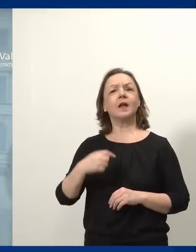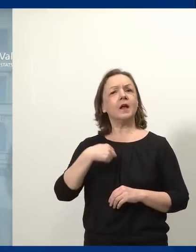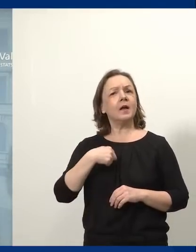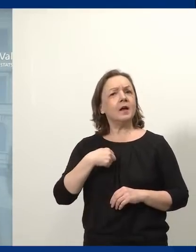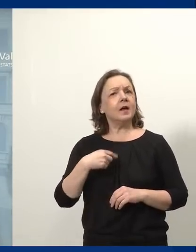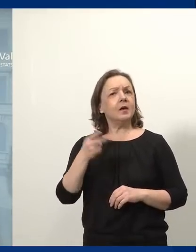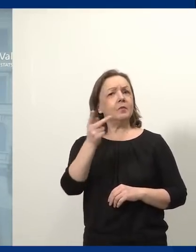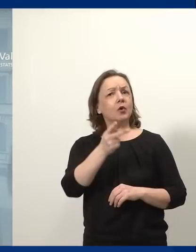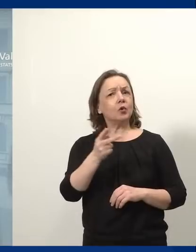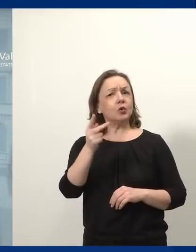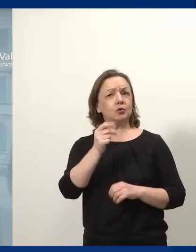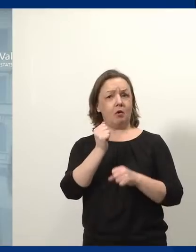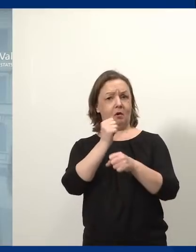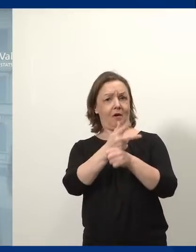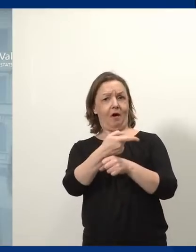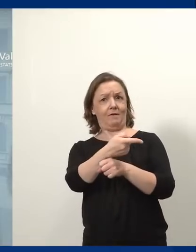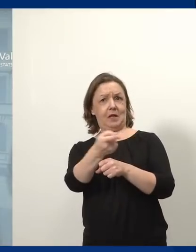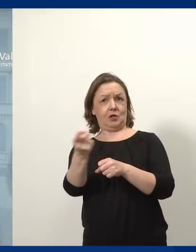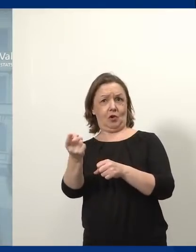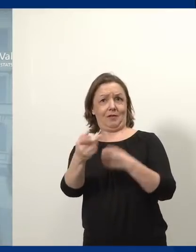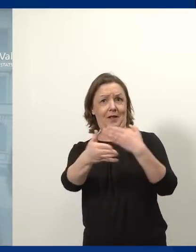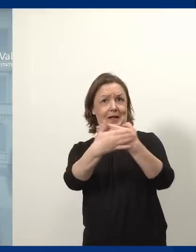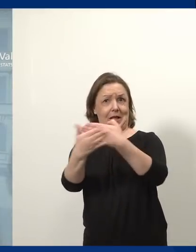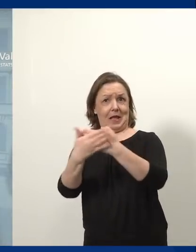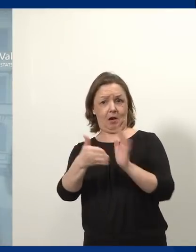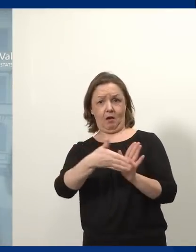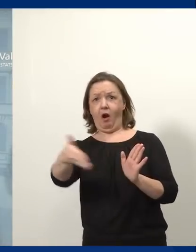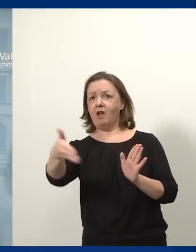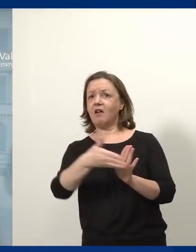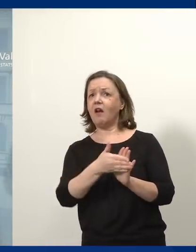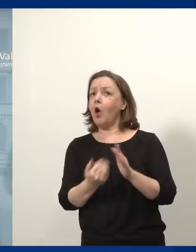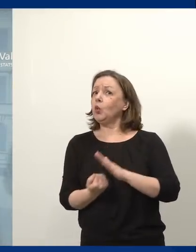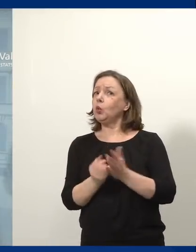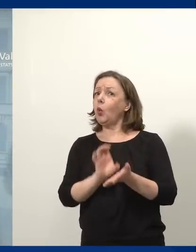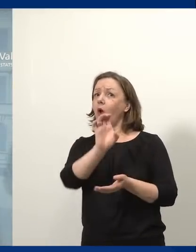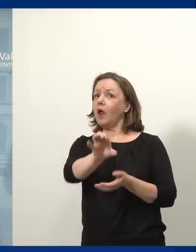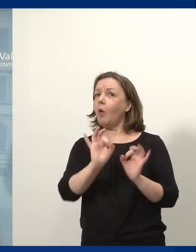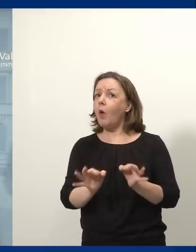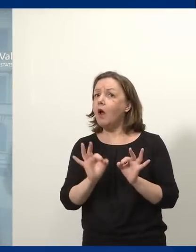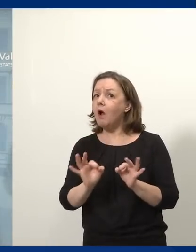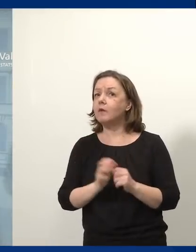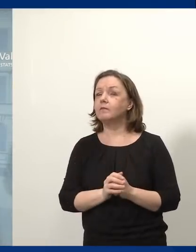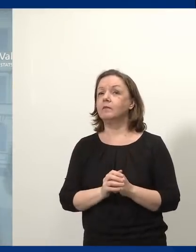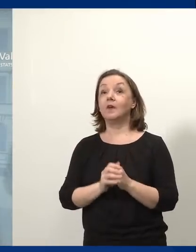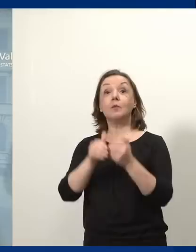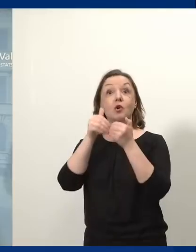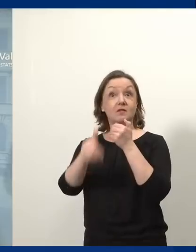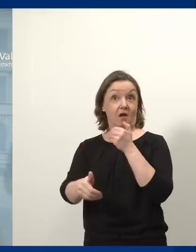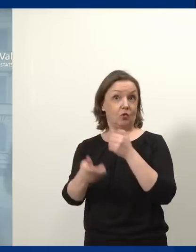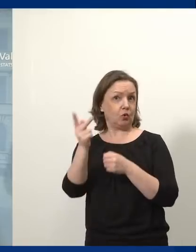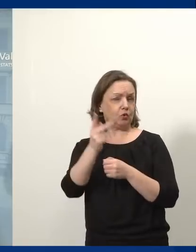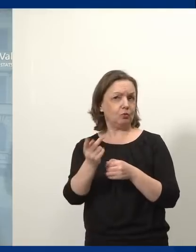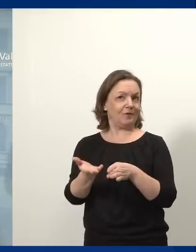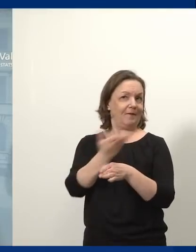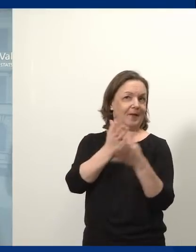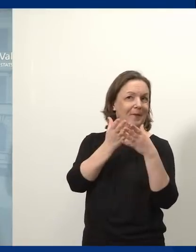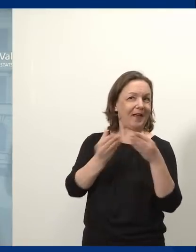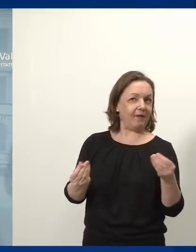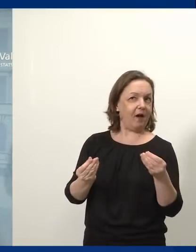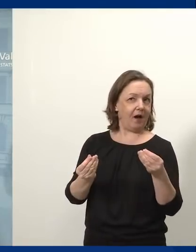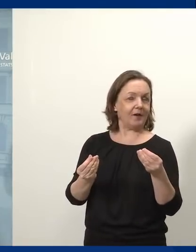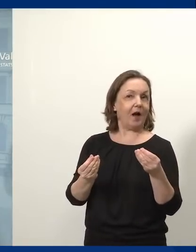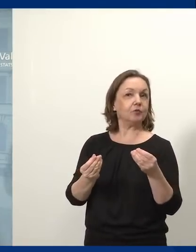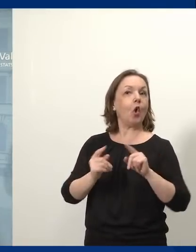Kysyisin, että miten ravintoloita tuetaan sulkuaikana? Ja jatkokysymyksenä, että voisiko viime keväänä käytössä olleen